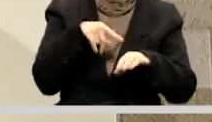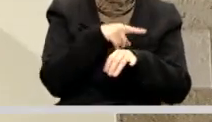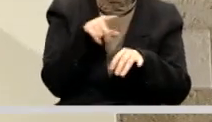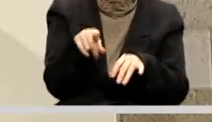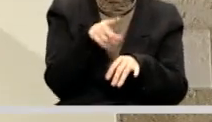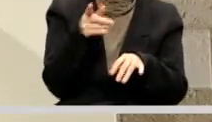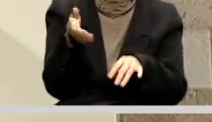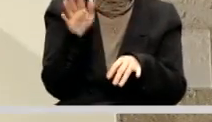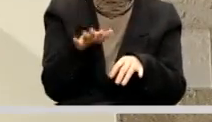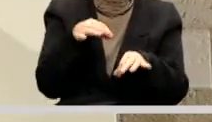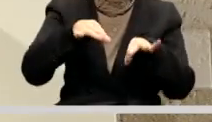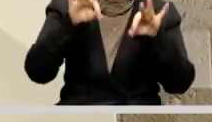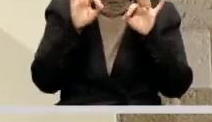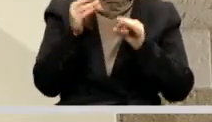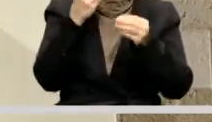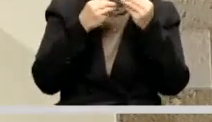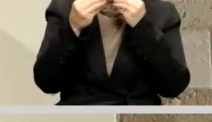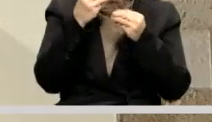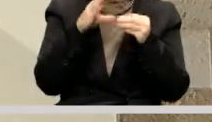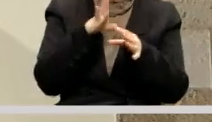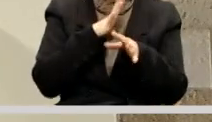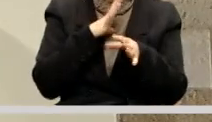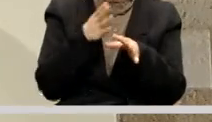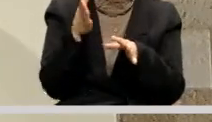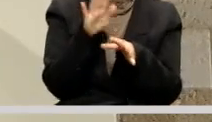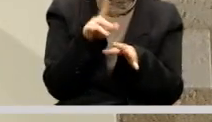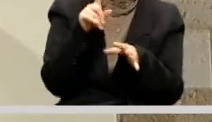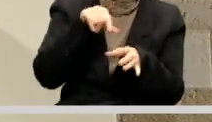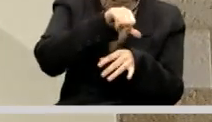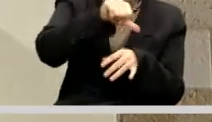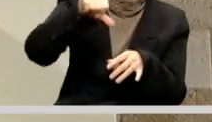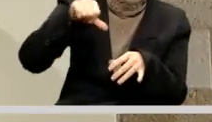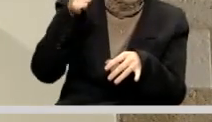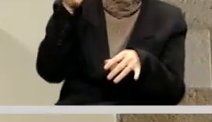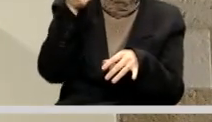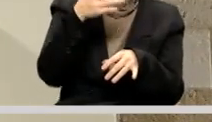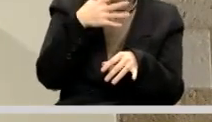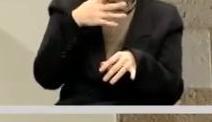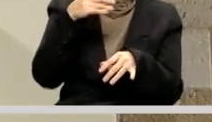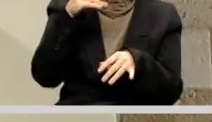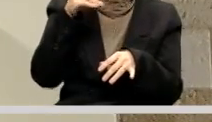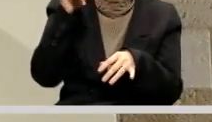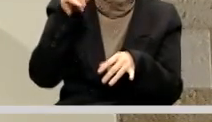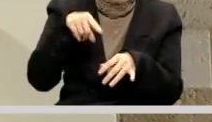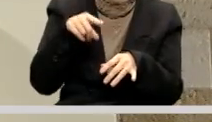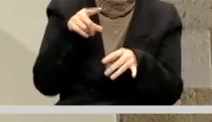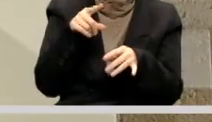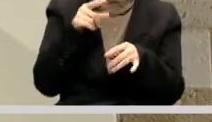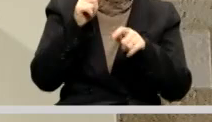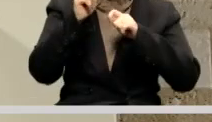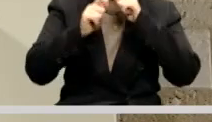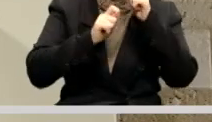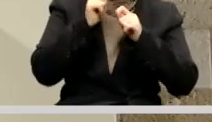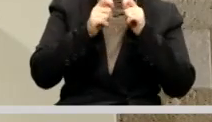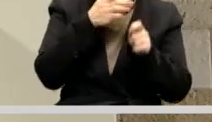fast food gıdalarda çok karşılaşıyoruz. Yine bir yağın kaç kez kullanıldığını bilmiyorsak burada da trans yağ oluşumu